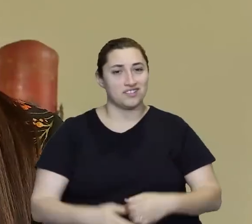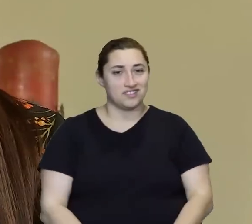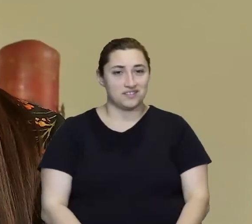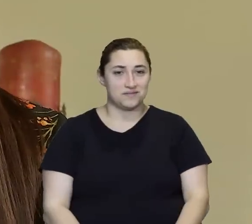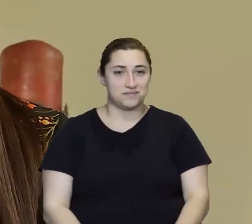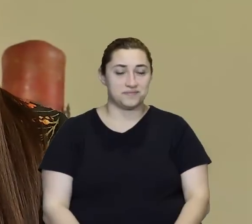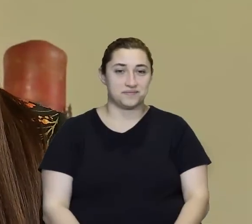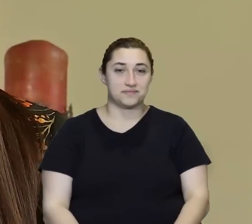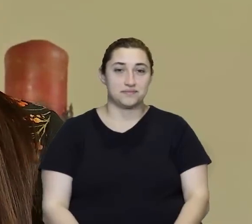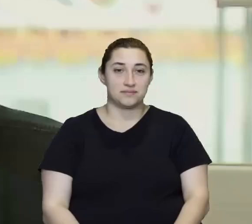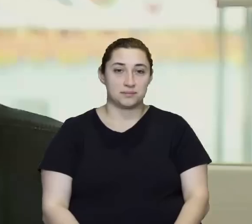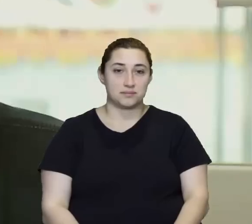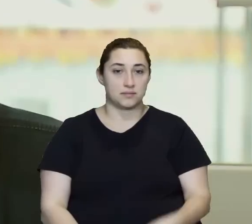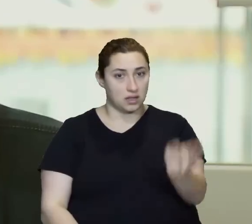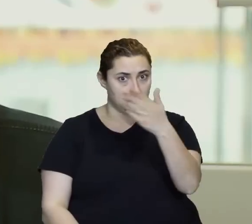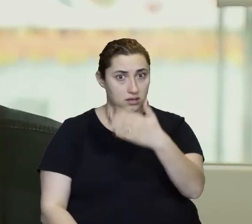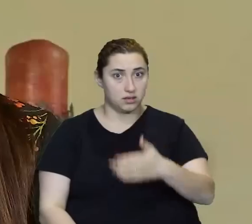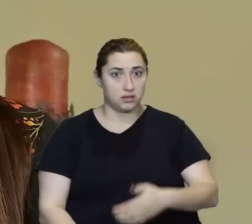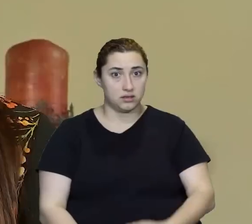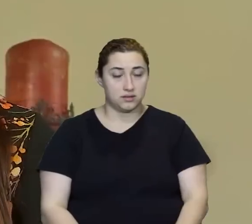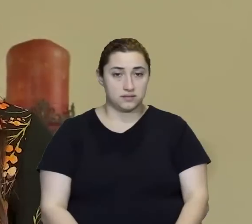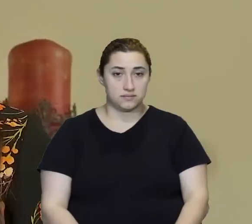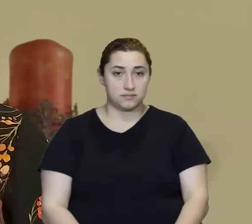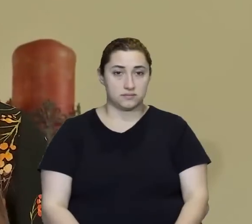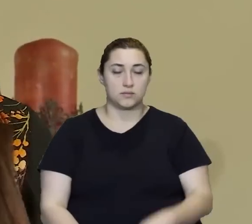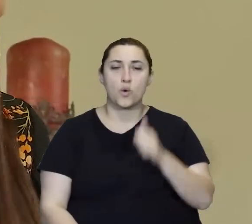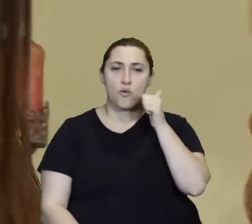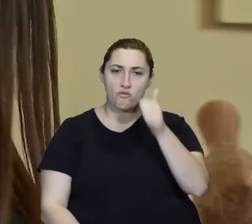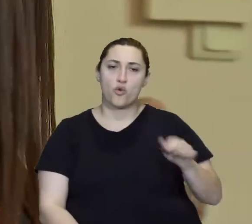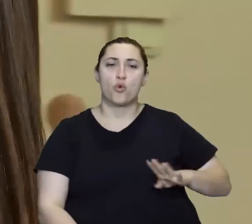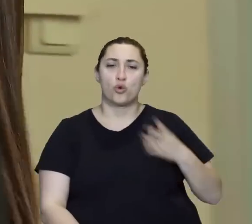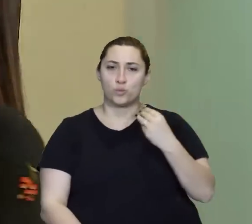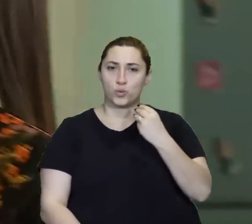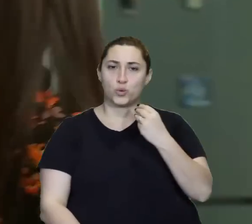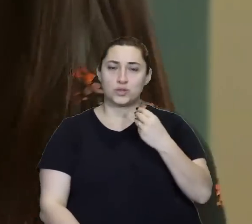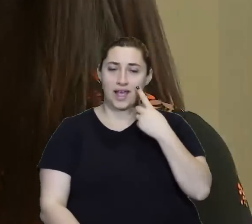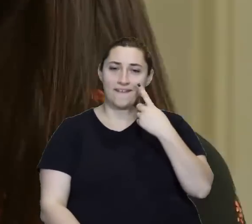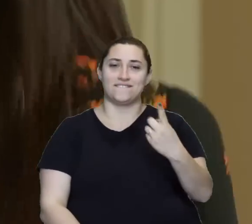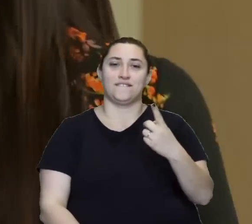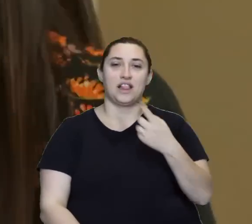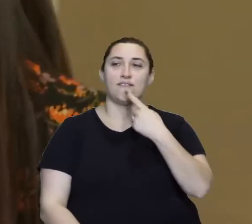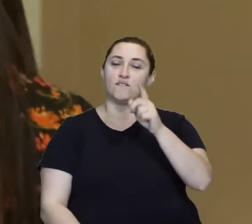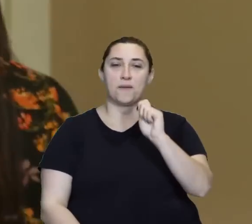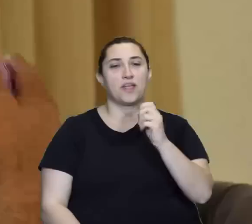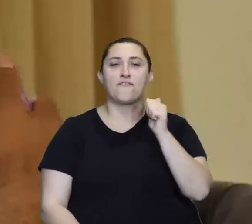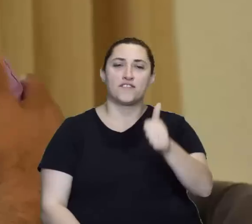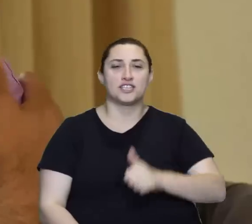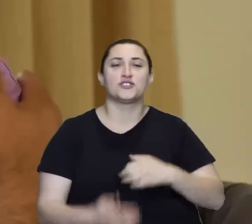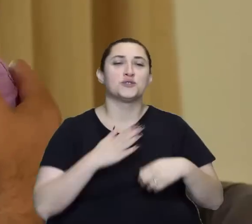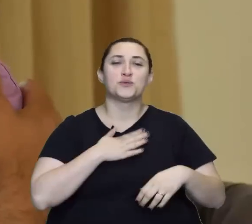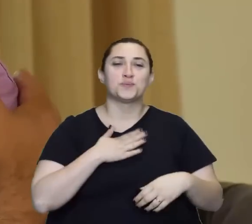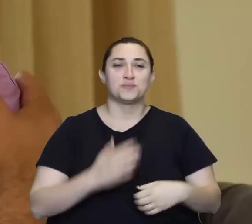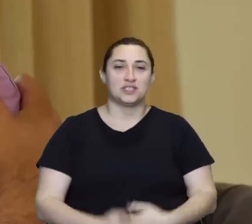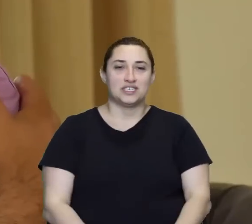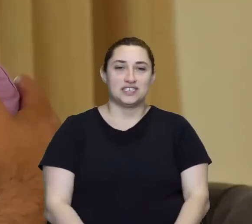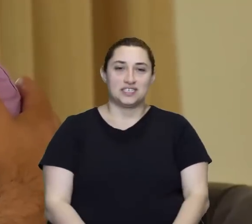bak sen diye dikleşip kaşlarını kaldırdı. Hadi. Aferin oğlum. Ne güzel gönderdin senin öyle. Ay canım